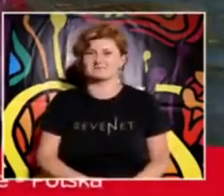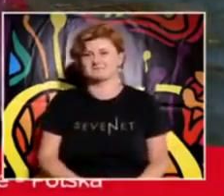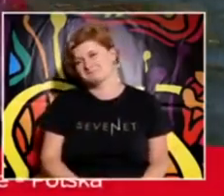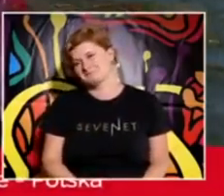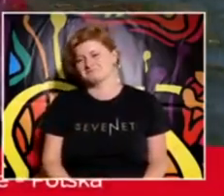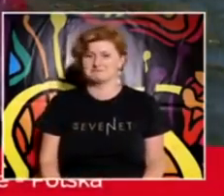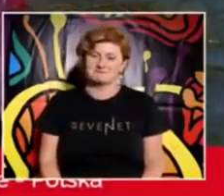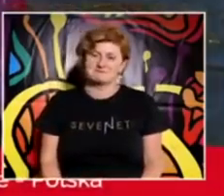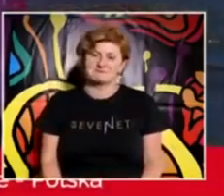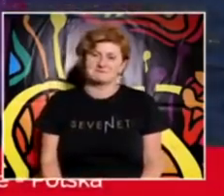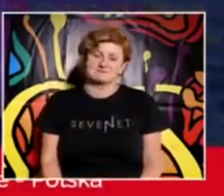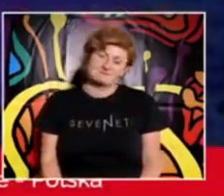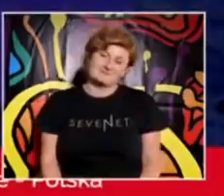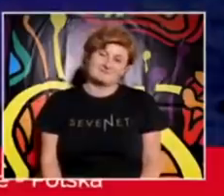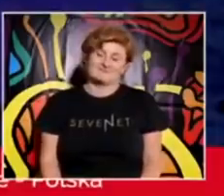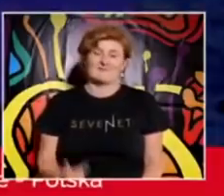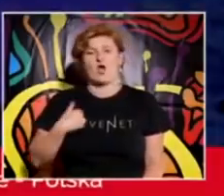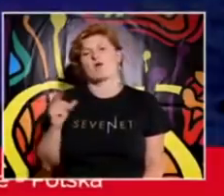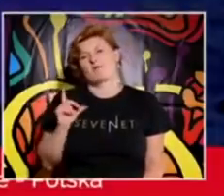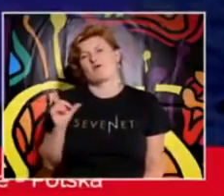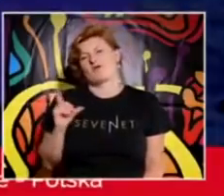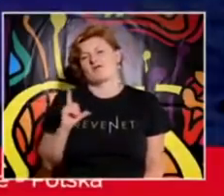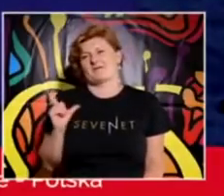W zasadzie to tak oboje.